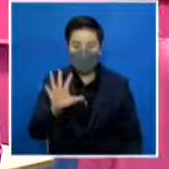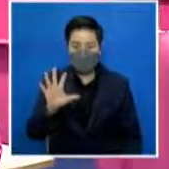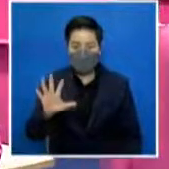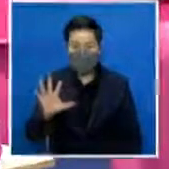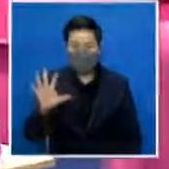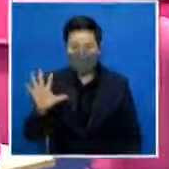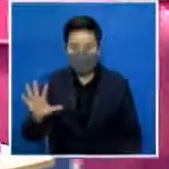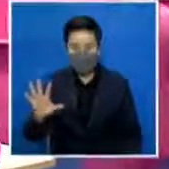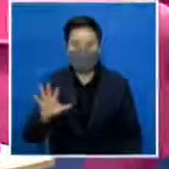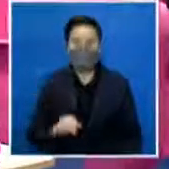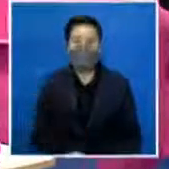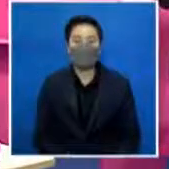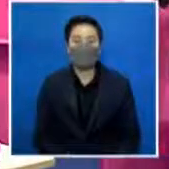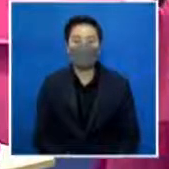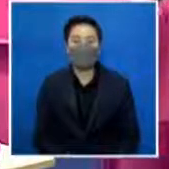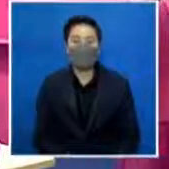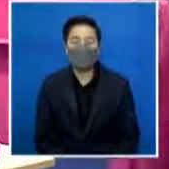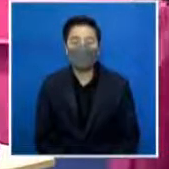8499555